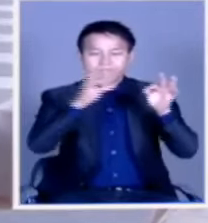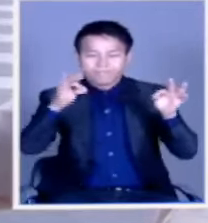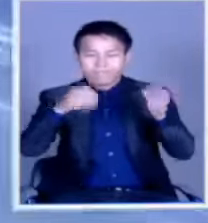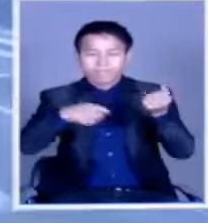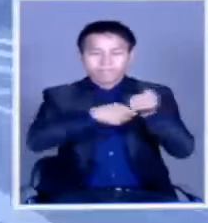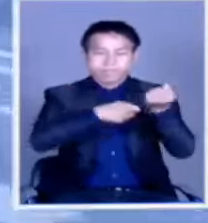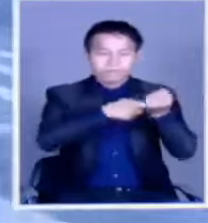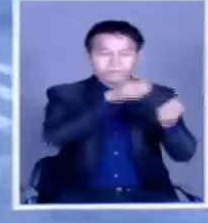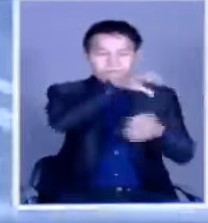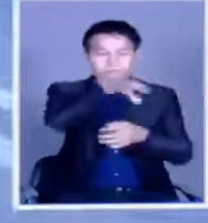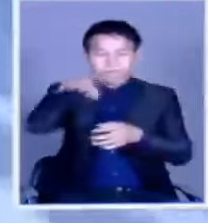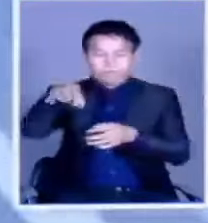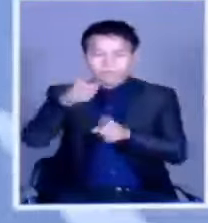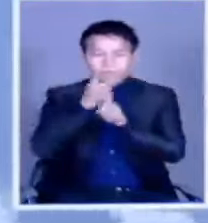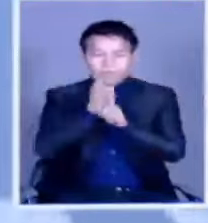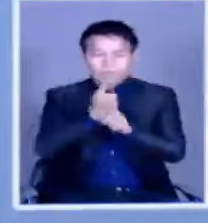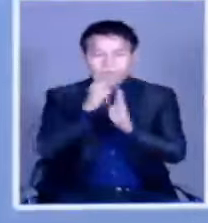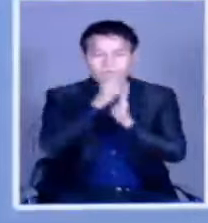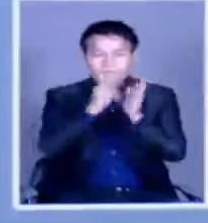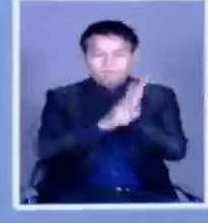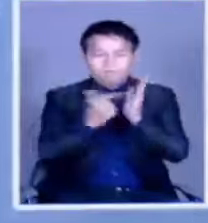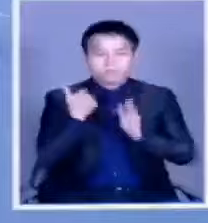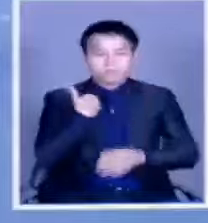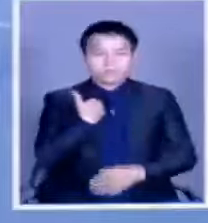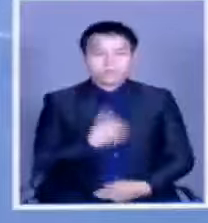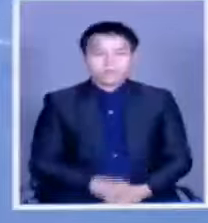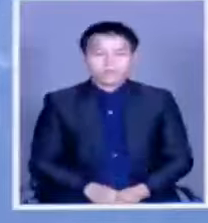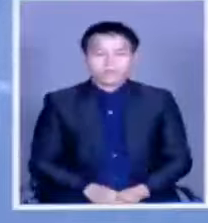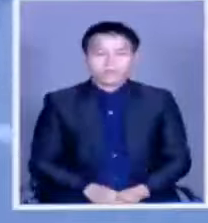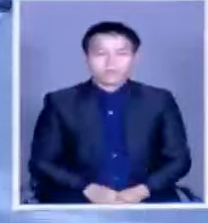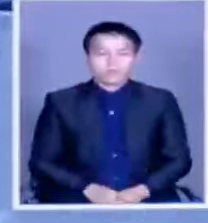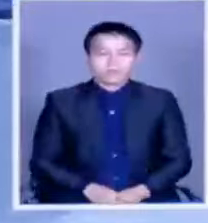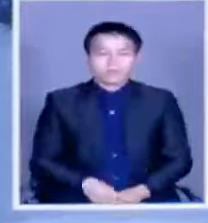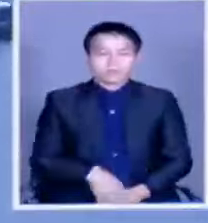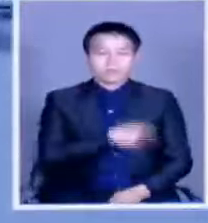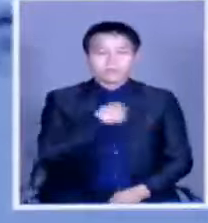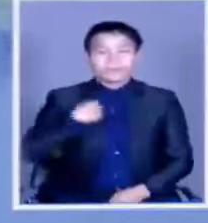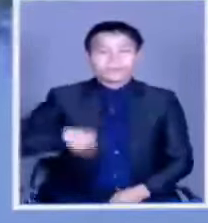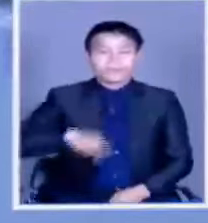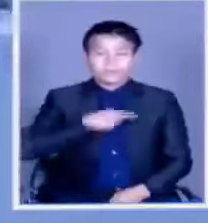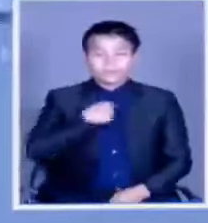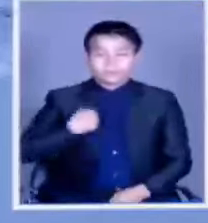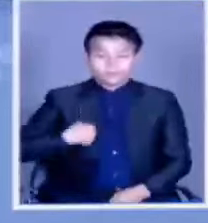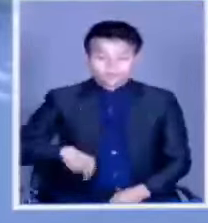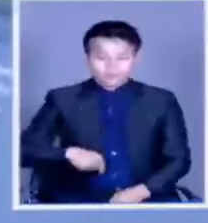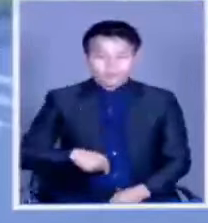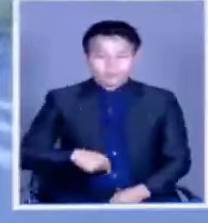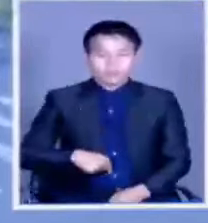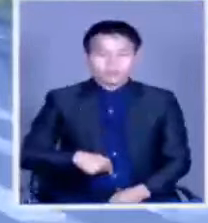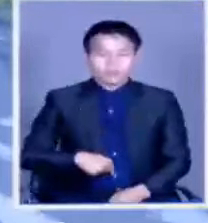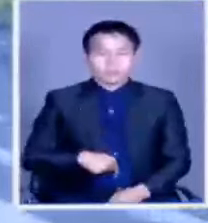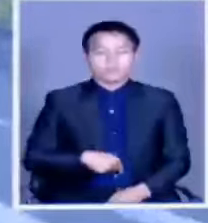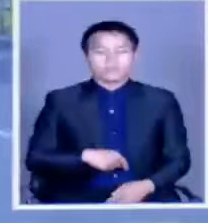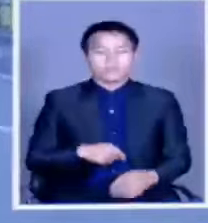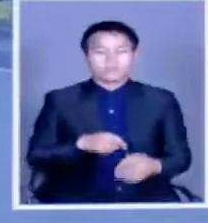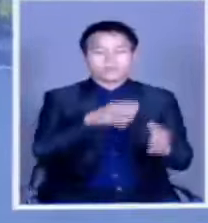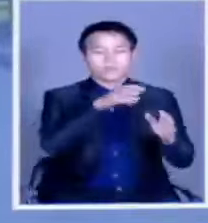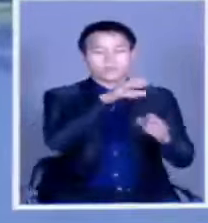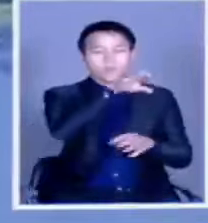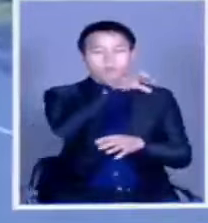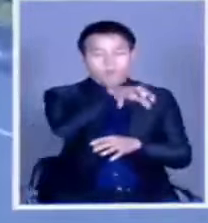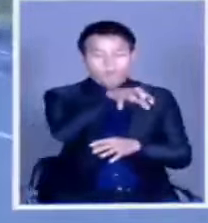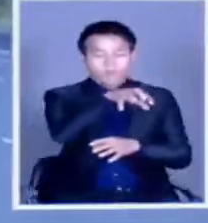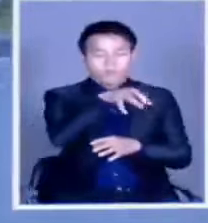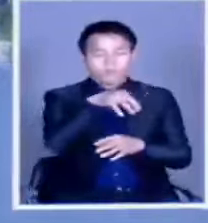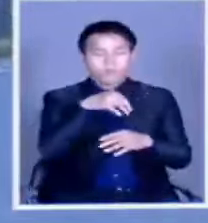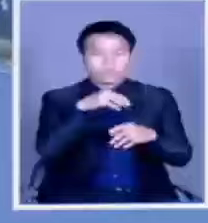นาะ สำหรับเมืองหลิวโจตั้งอยู่ทิศเหนือของเขตปกครองตนเองซนเผาจ้วงกวงซีถือเป็น1ใน5ฐ